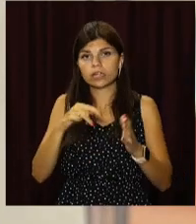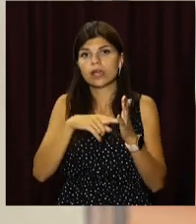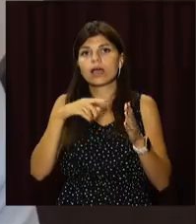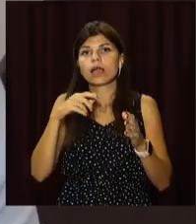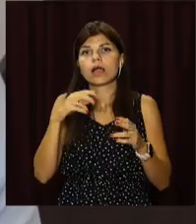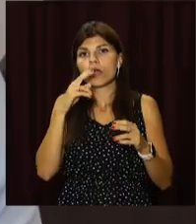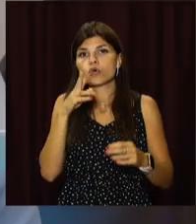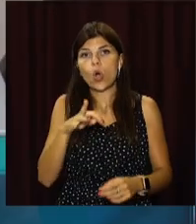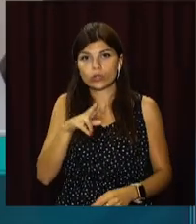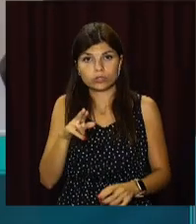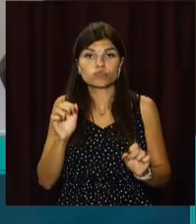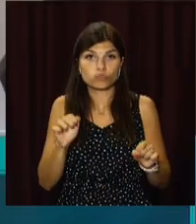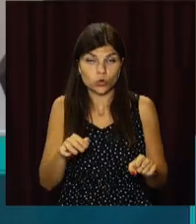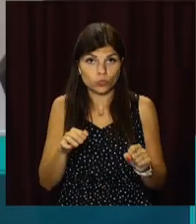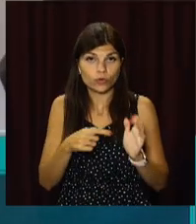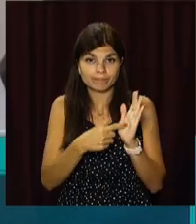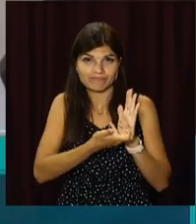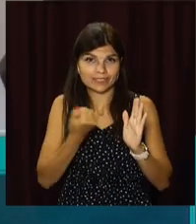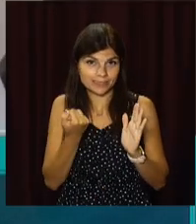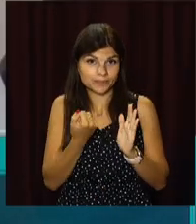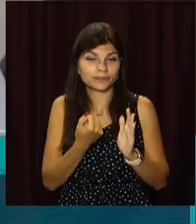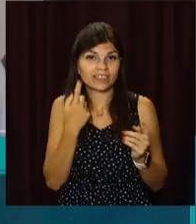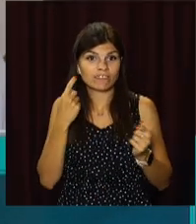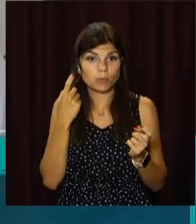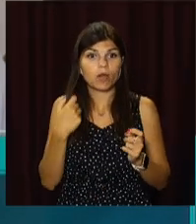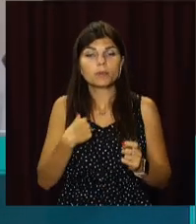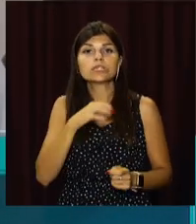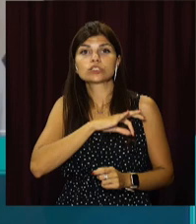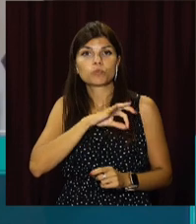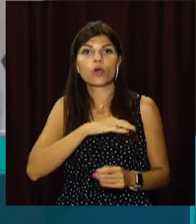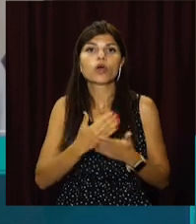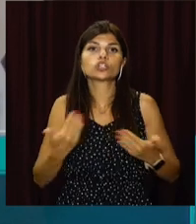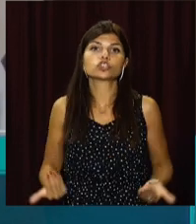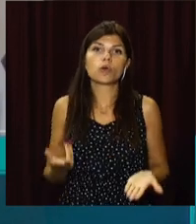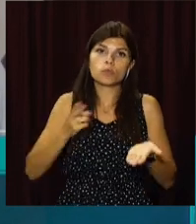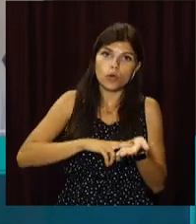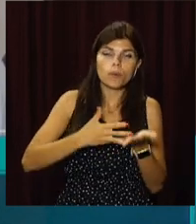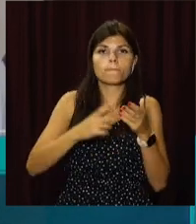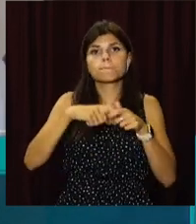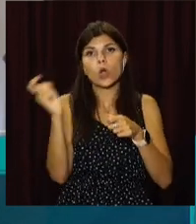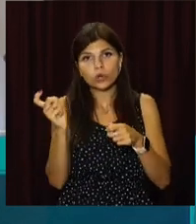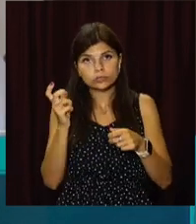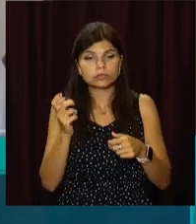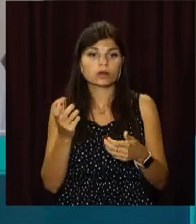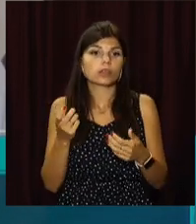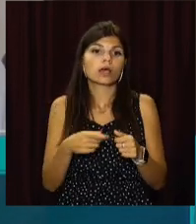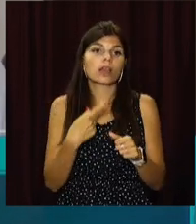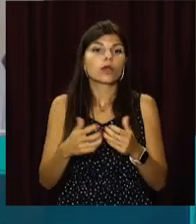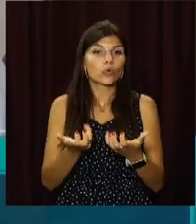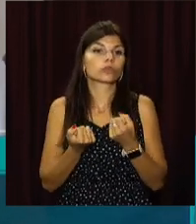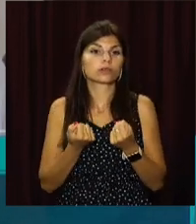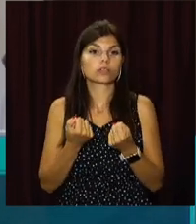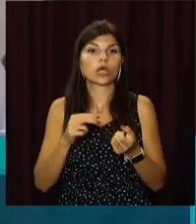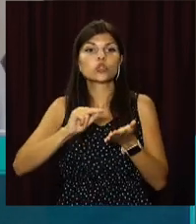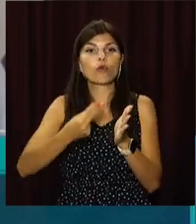ідентифікаційний номер. Ми застосовуємо цей сервіс при реєстрації місця проживання, зняття з реєстрації місця проживання або отримання,